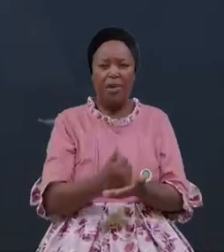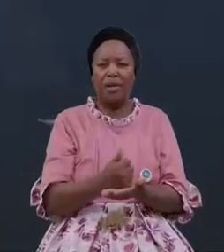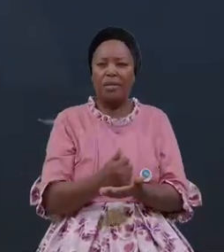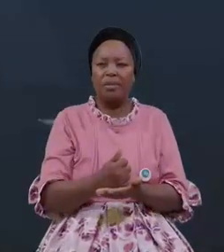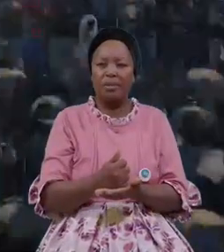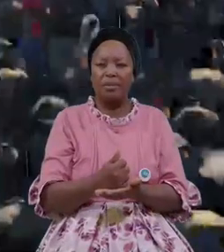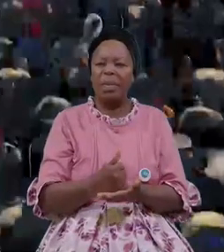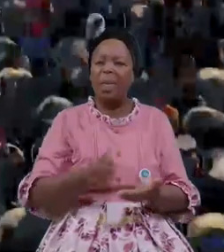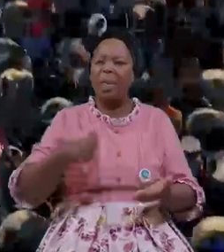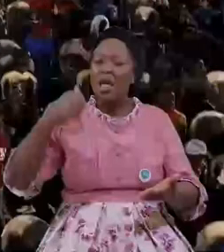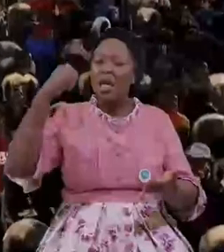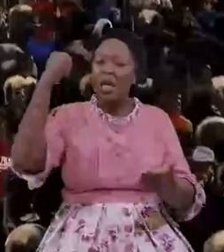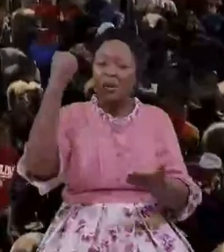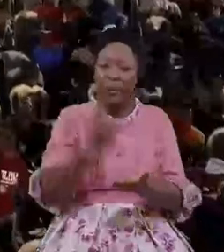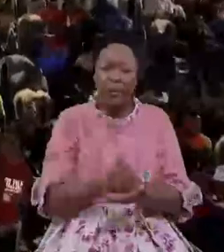amen